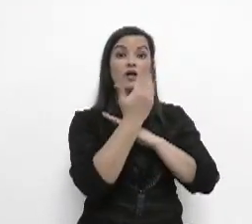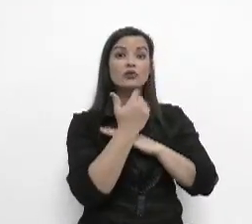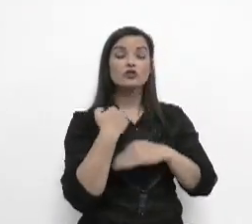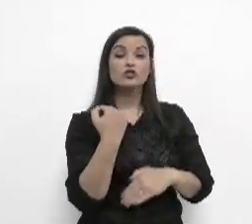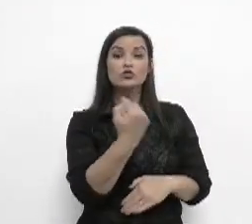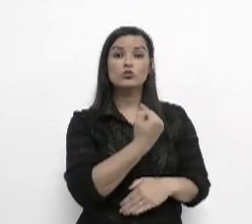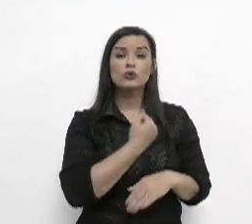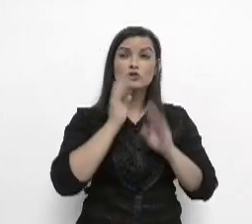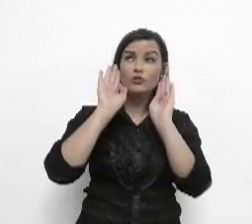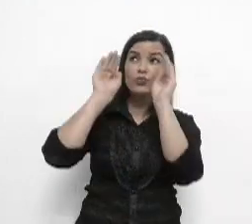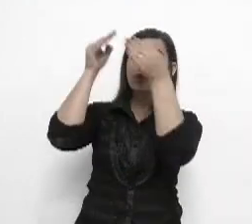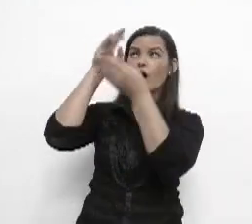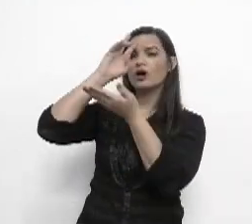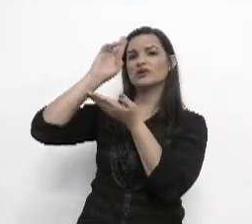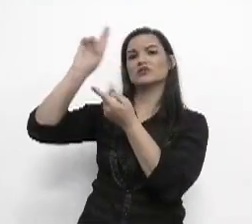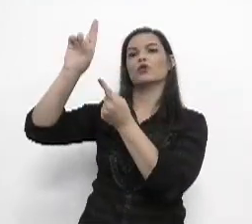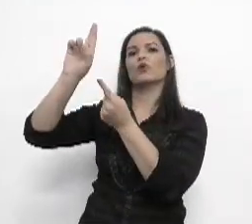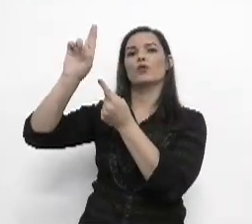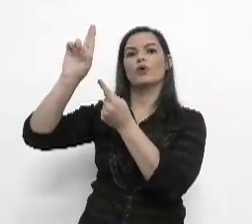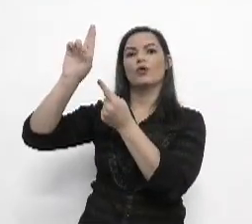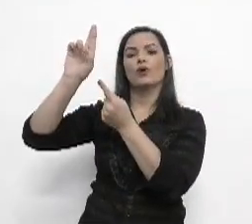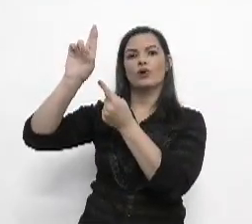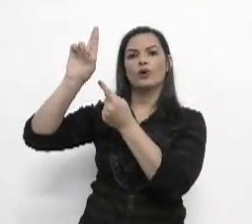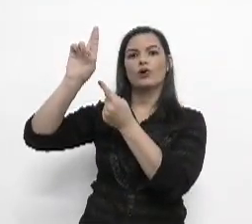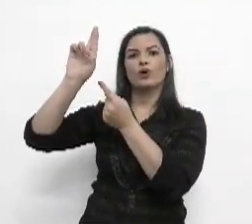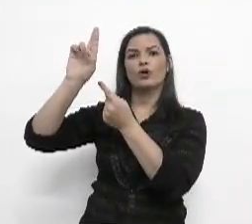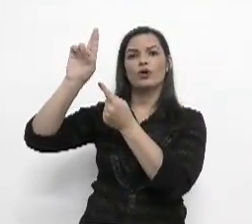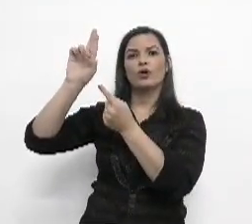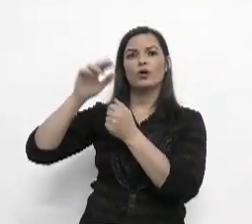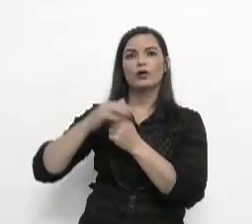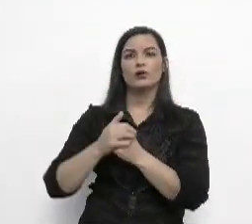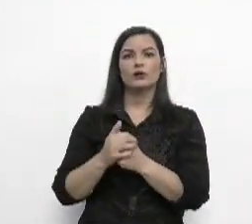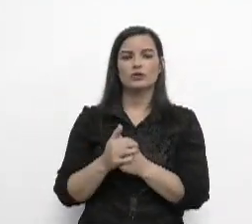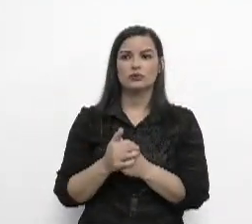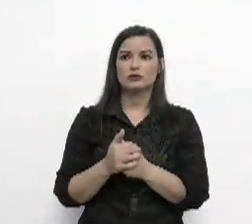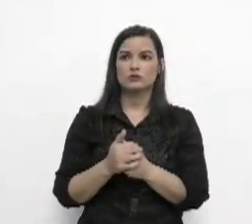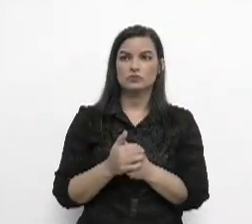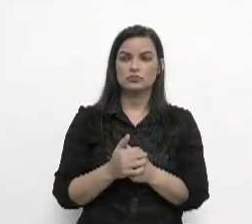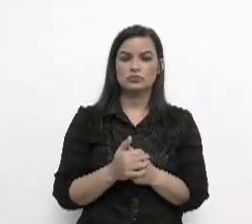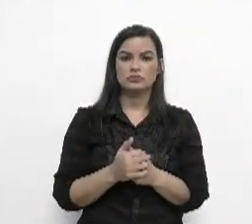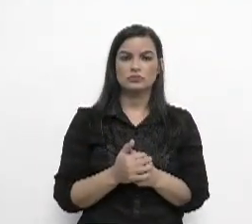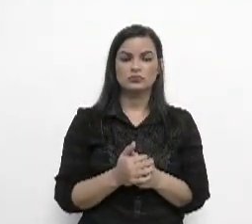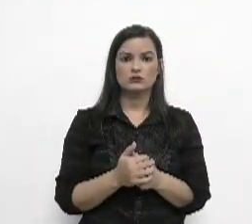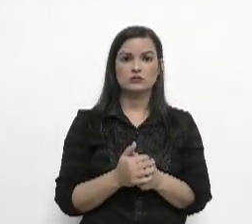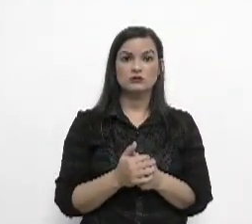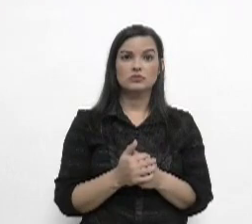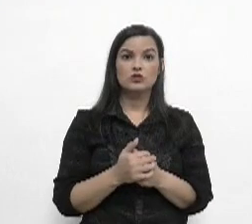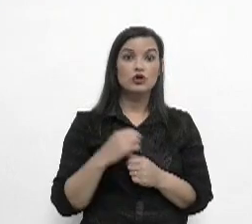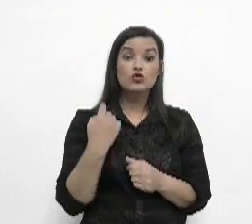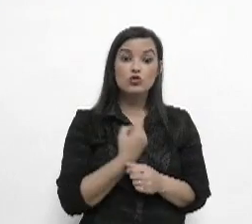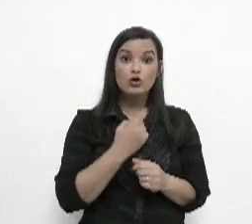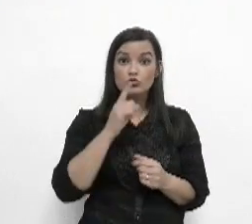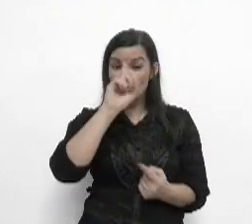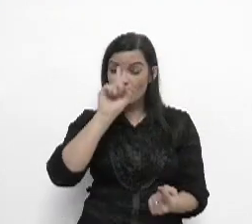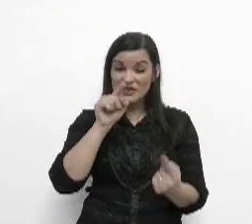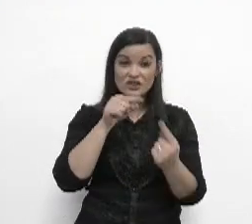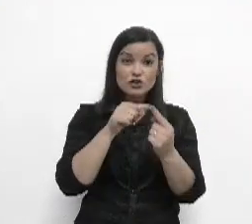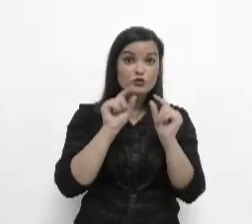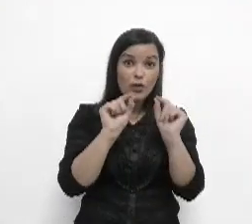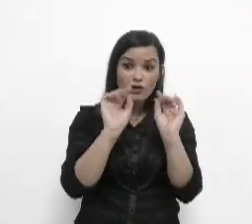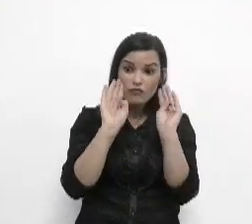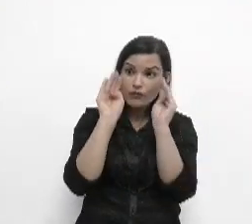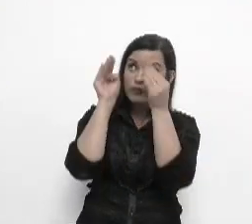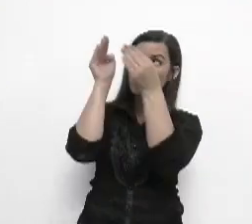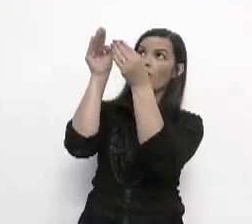pensamento, a nossa vida foque no Senhor. 기도가 무엇입니까? O que é oração, irmãos? 기도는 우리가 하나님께 집중하는 É 것입니다. focarmos no Senhor, focarmos em